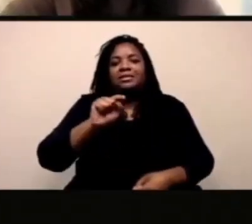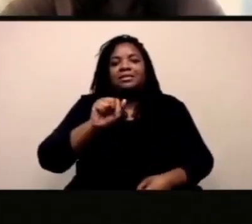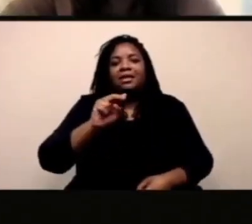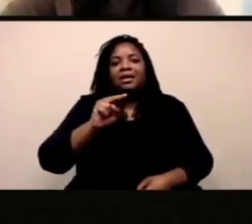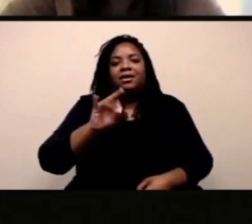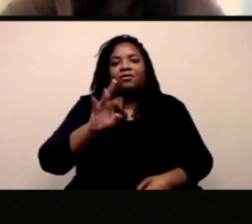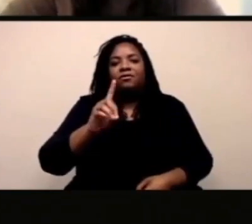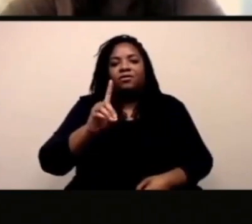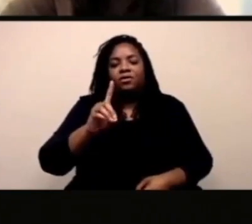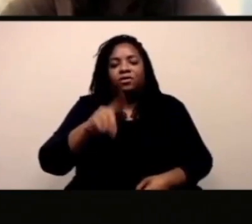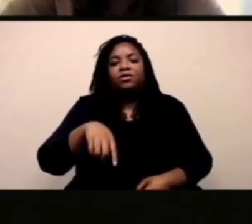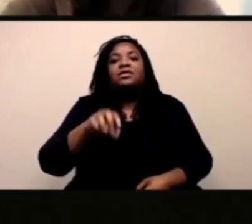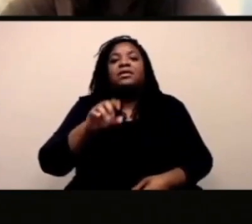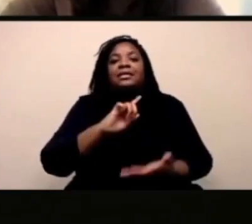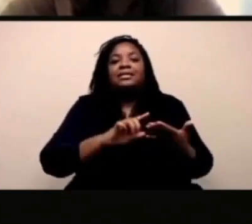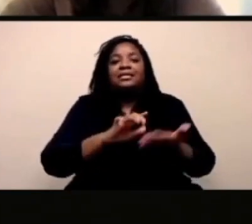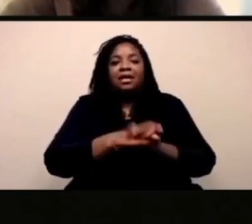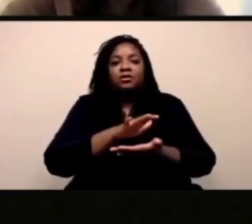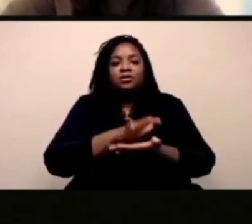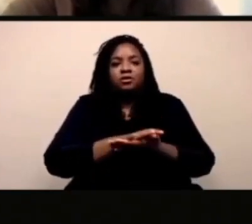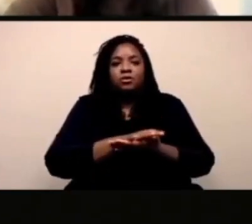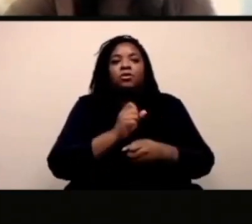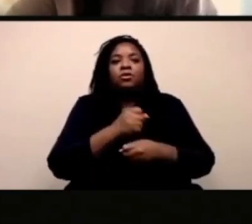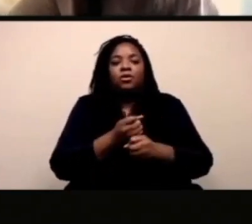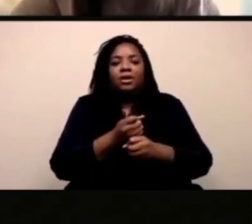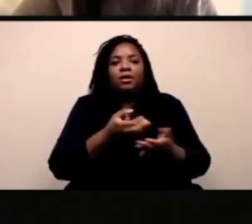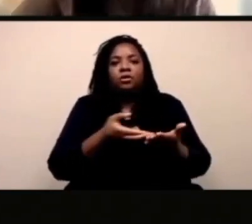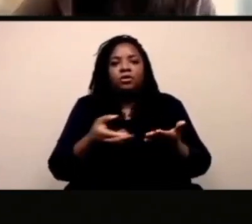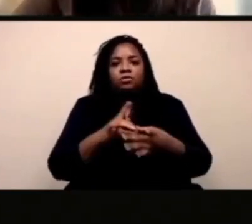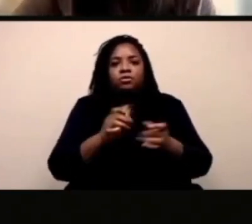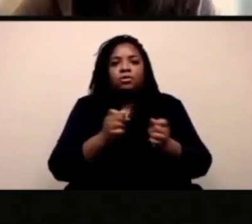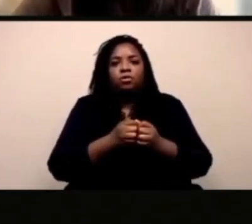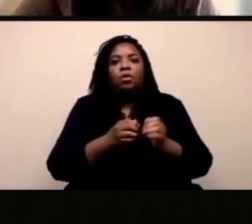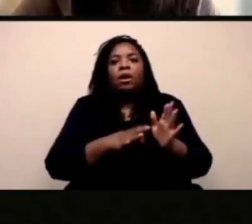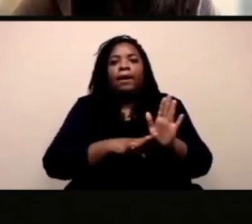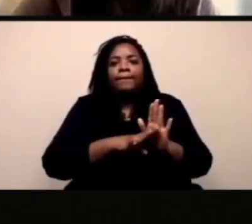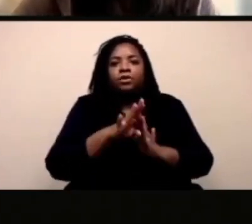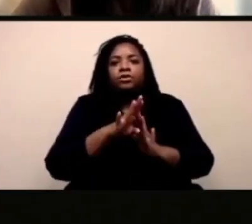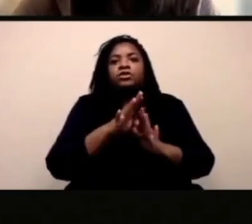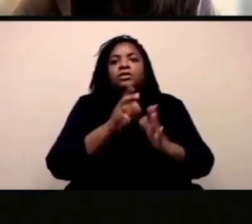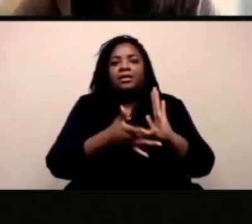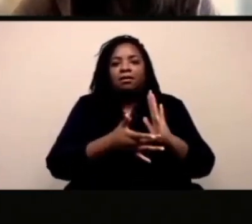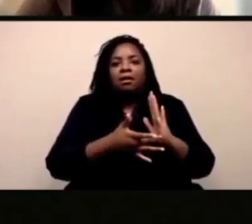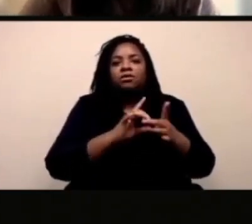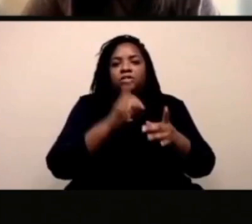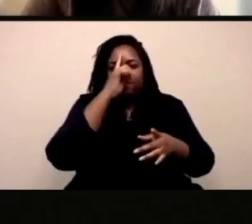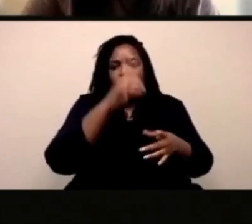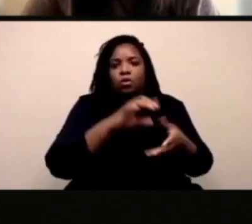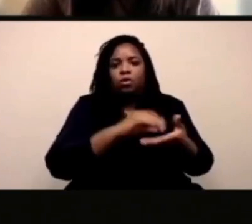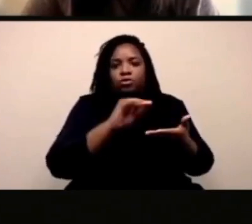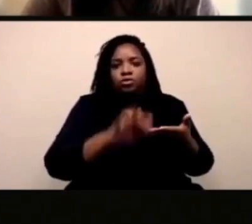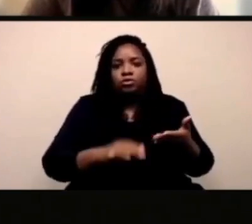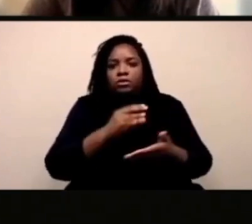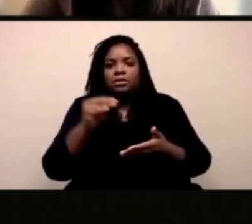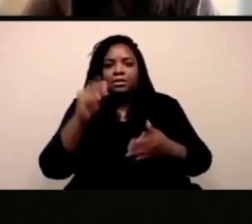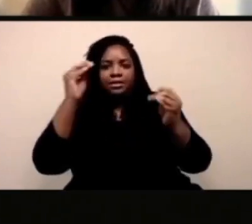おはようございますエイリアンと申します私はとデザイン